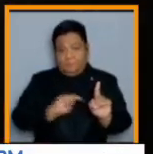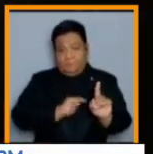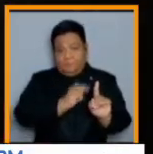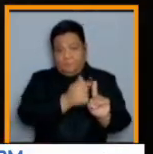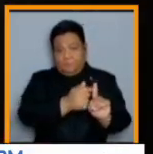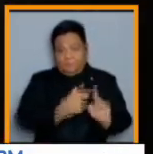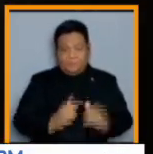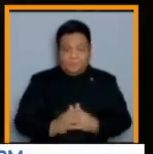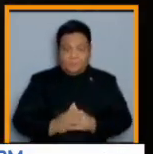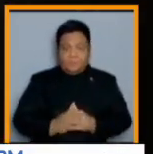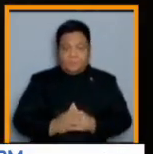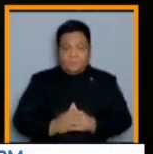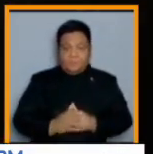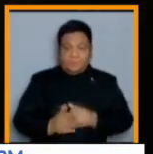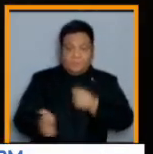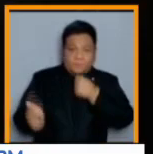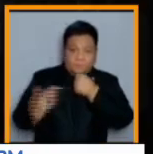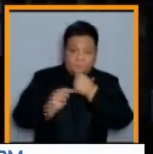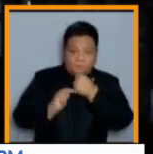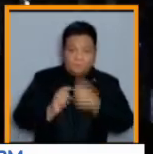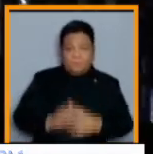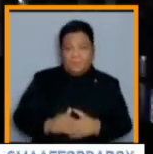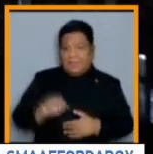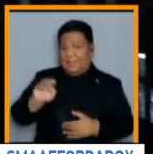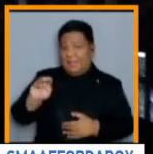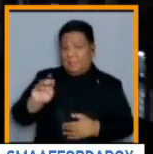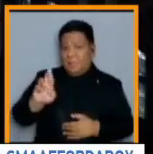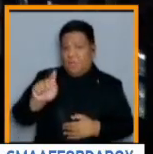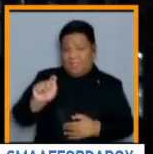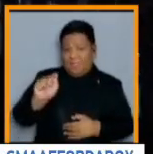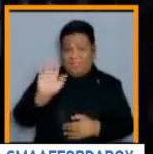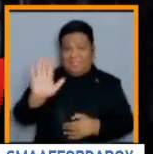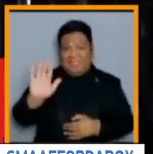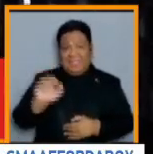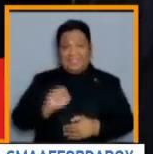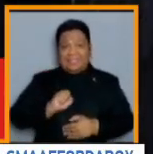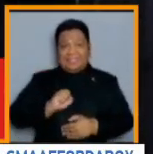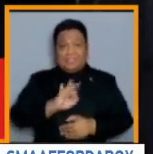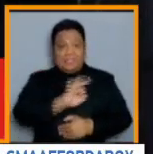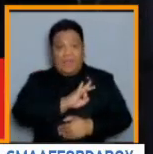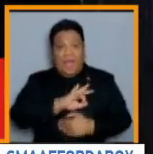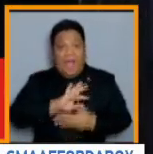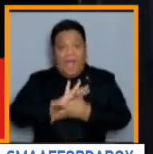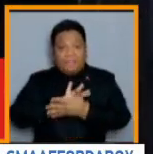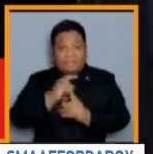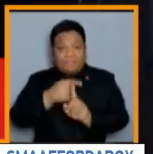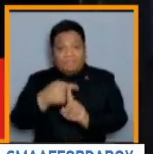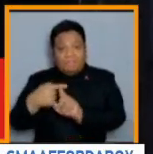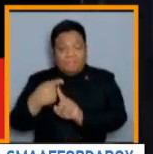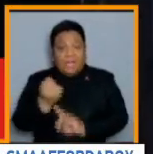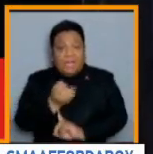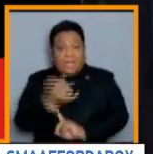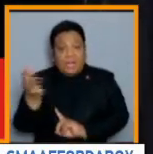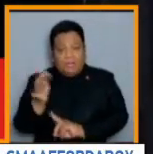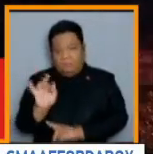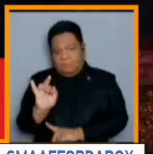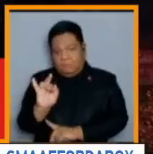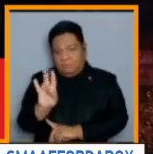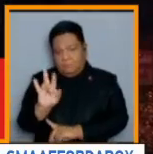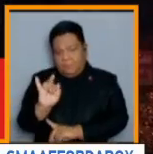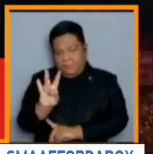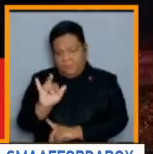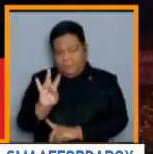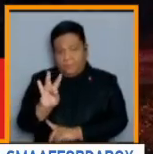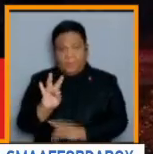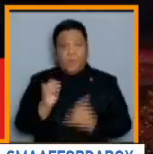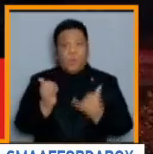ang nagpositibo sa antigen test sa kanilang depo ayon sa kanilang pamunuan. Ngayong araw, sasailalim ang mga nagpositibong